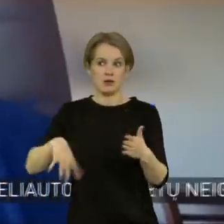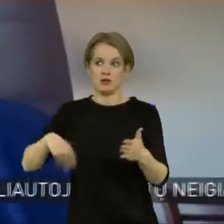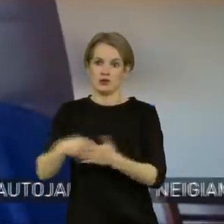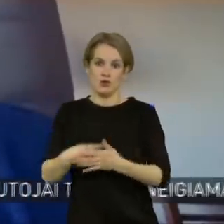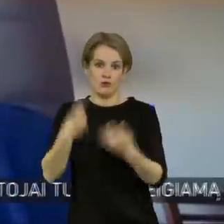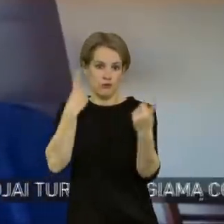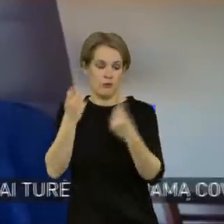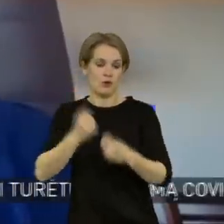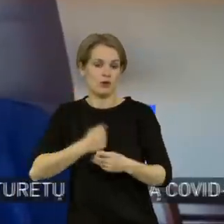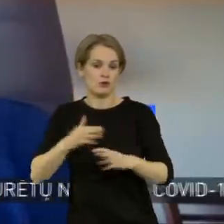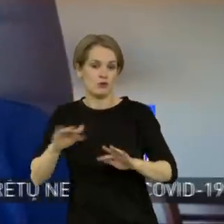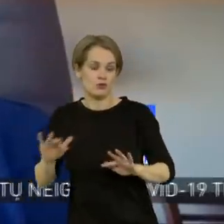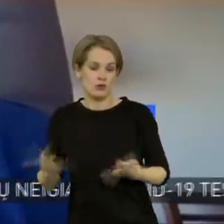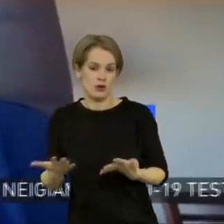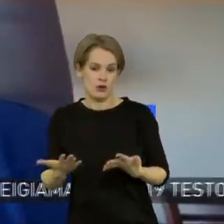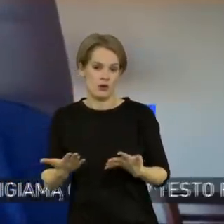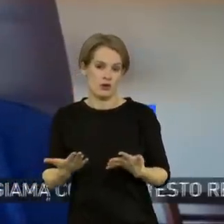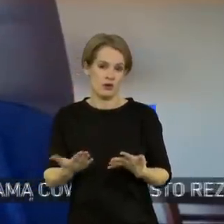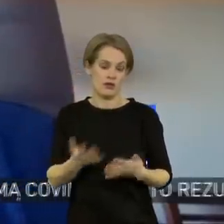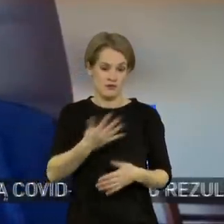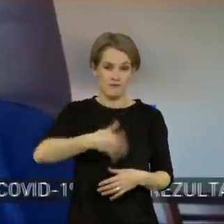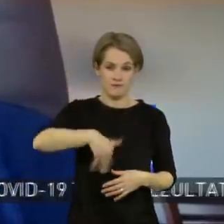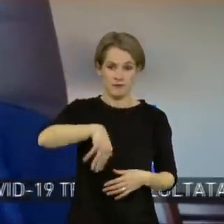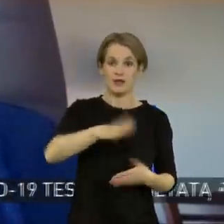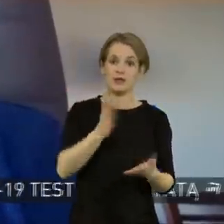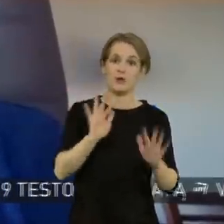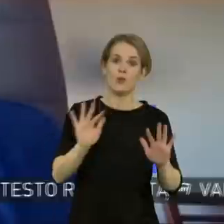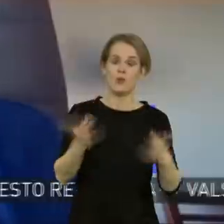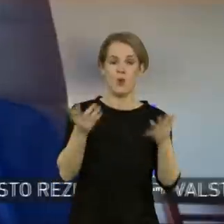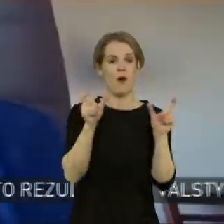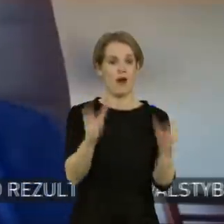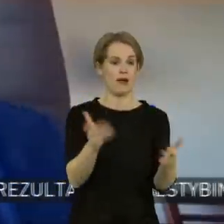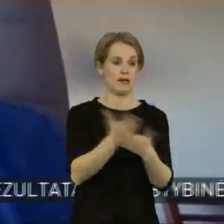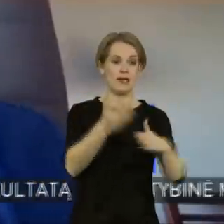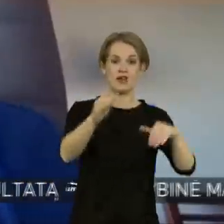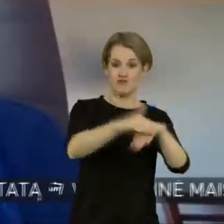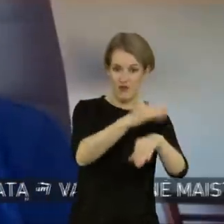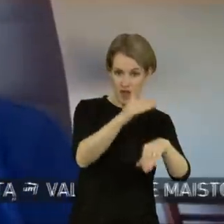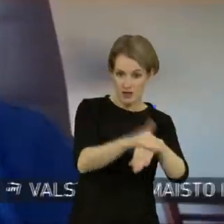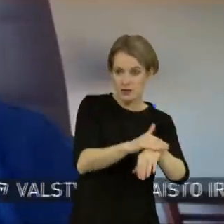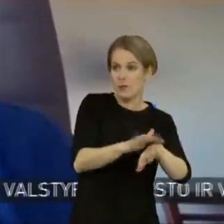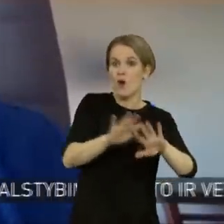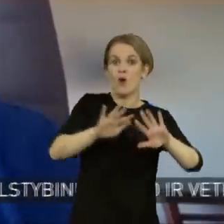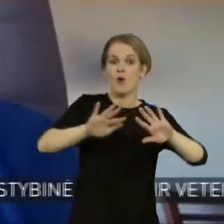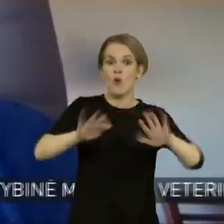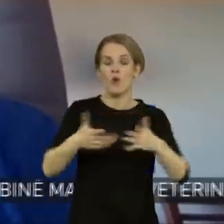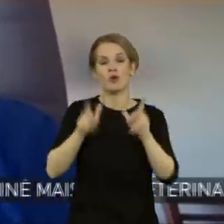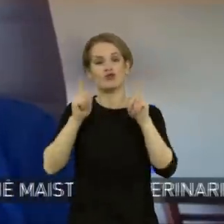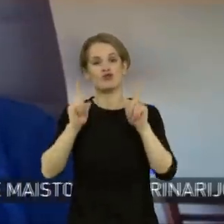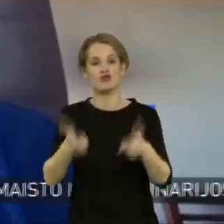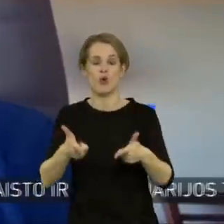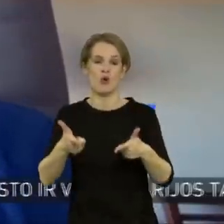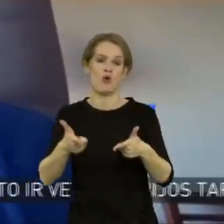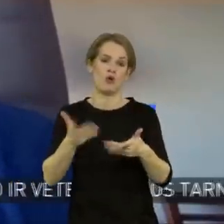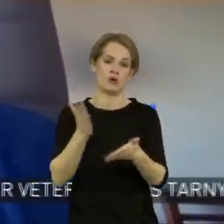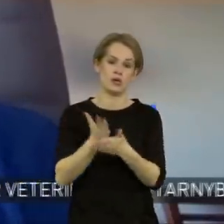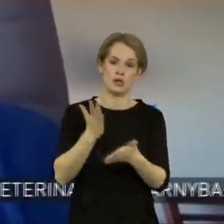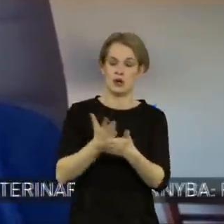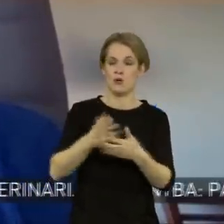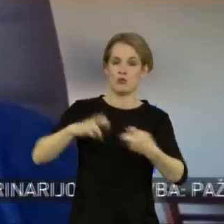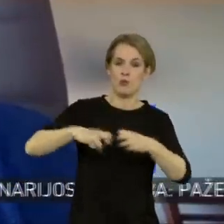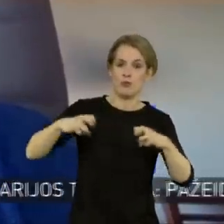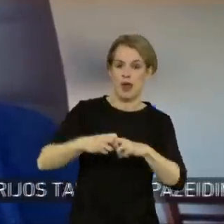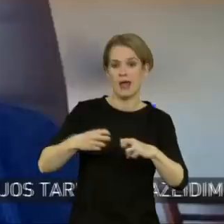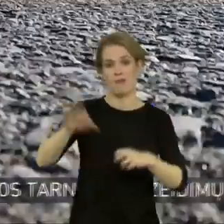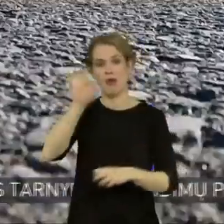kurie atlaisvinimai, kiek kiekvienas atlaisvinimas realiai, kokia jo yra epidemiologinė rizika. Mes to nežinome. Tai būtent, pavyzdžiui, pilotiniai projektai,